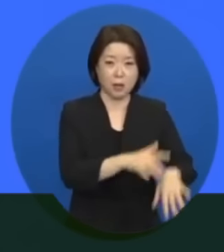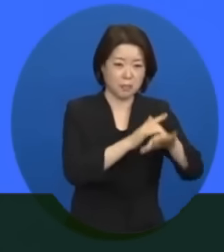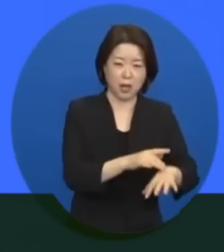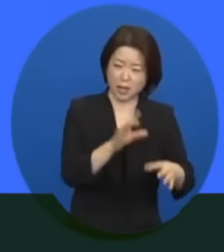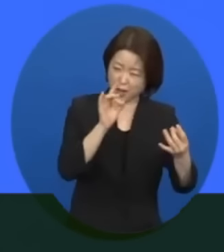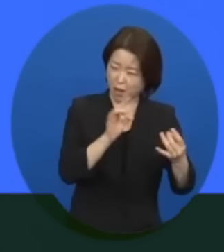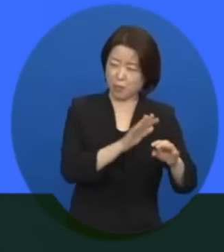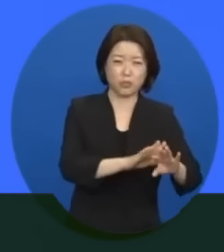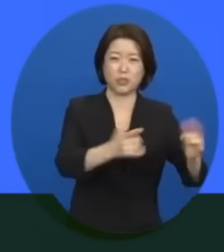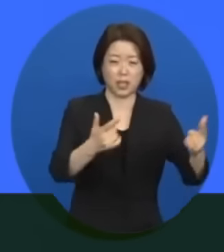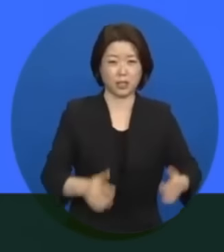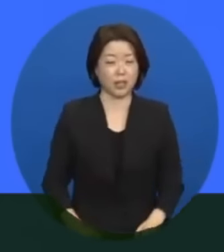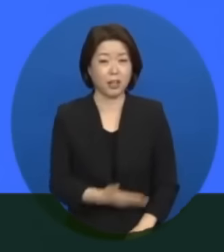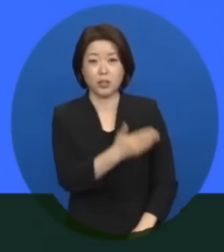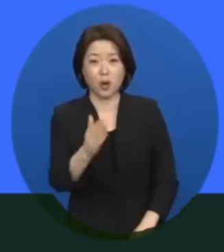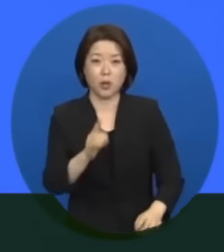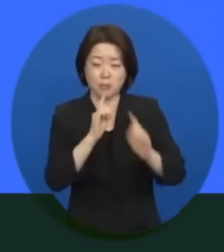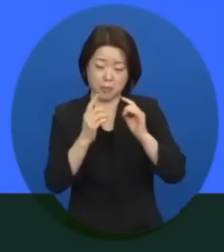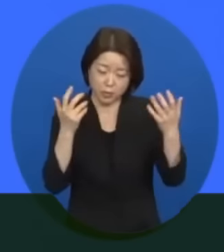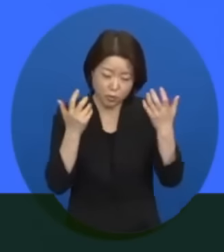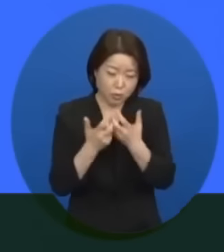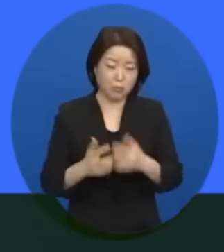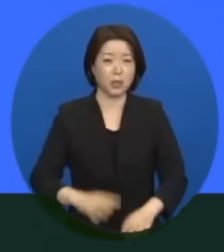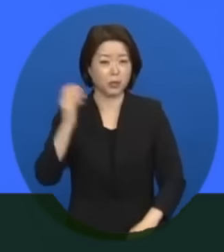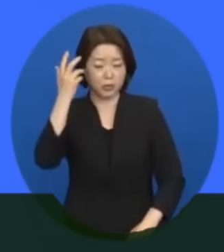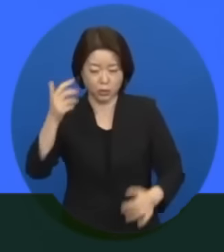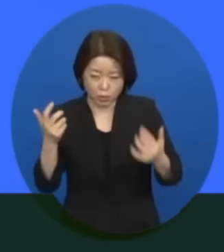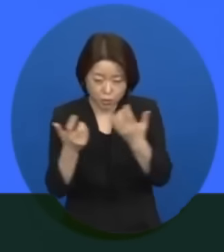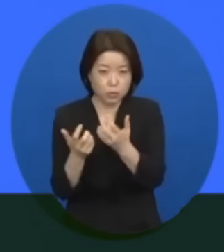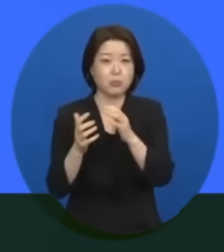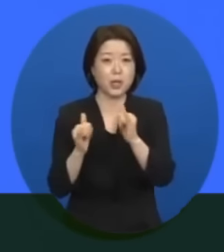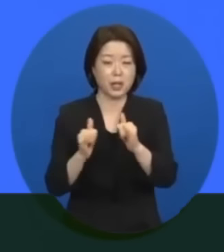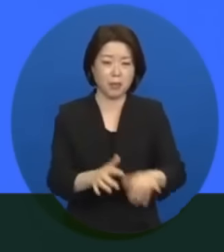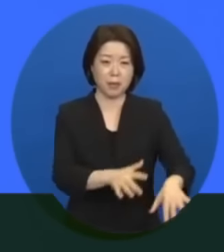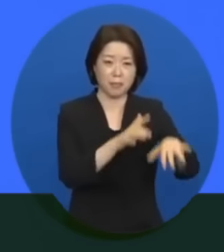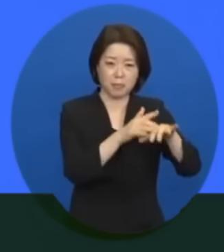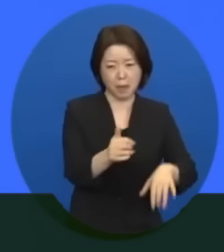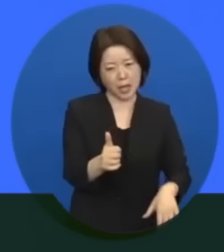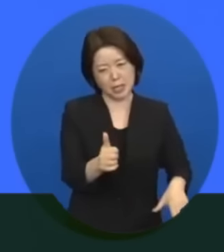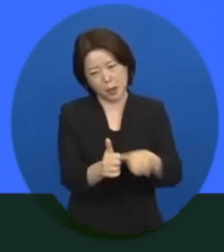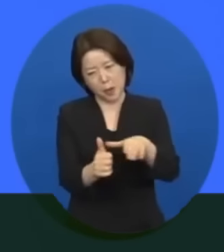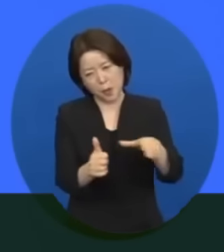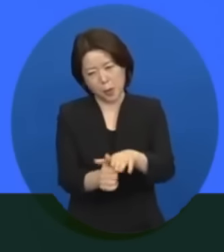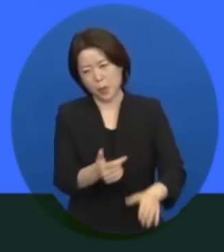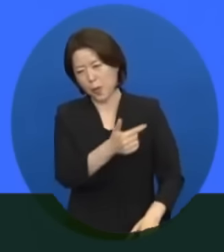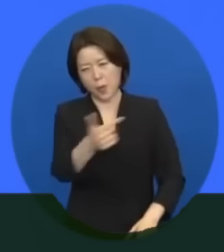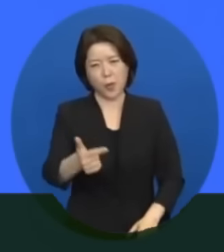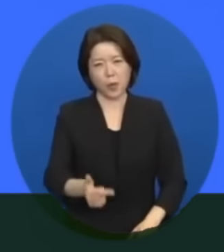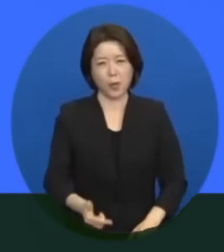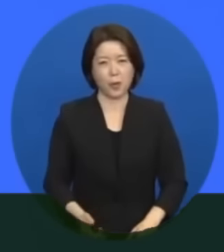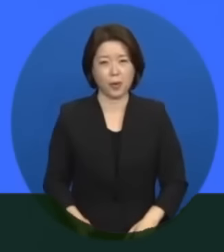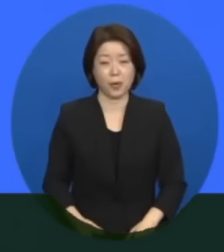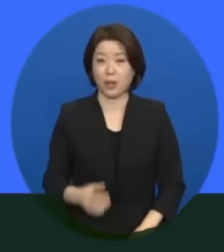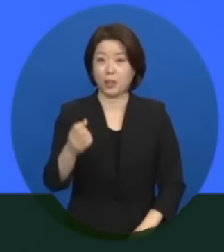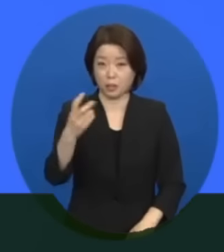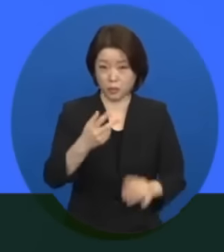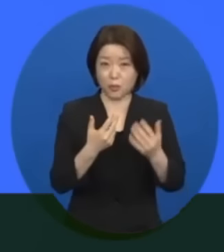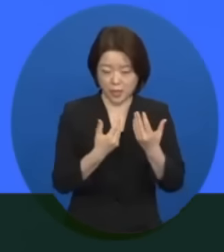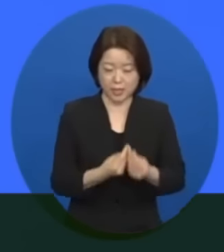말씀대로 살려고 하면 마귀는 여러분들 어떻게 하든지 쓰러뜨리려고 할 것입니다 또 하나 예를 들면 아